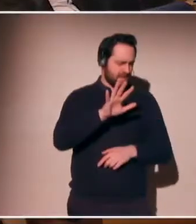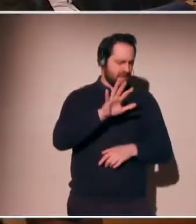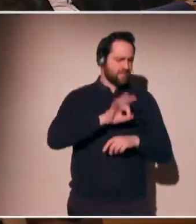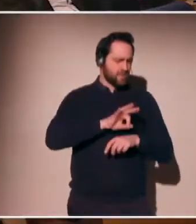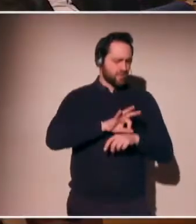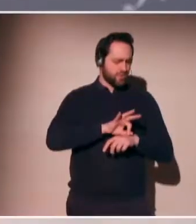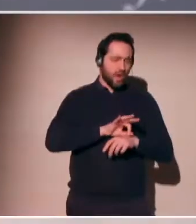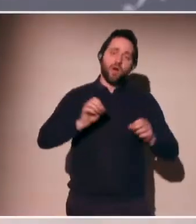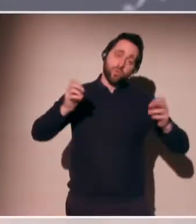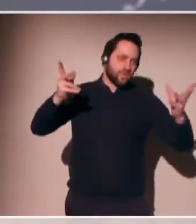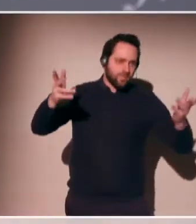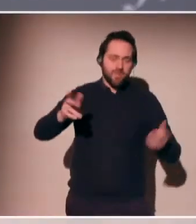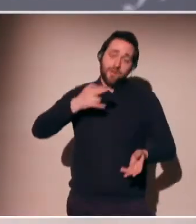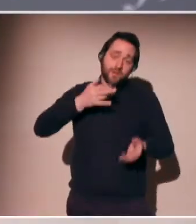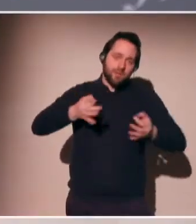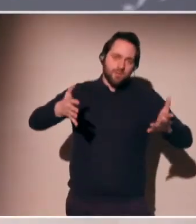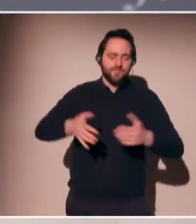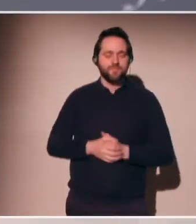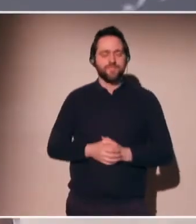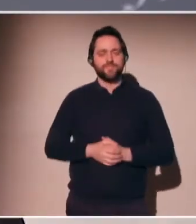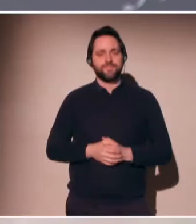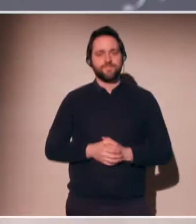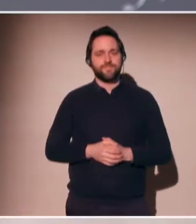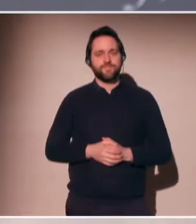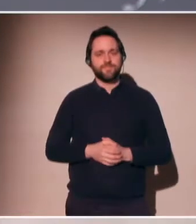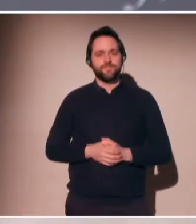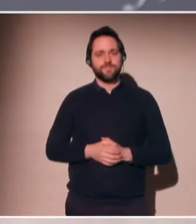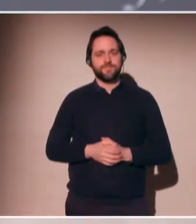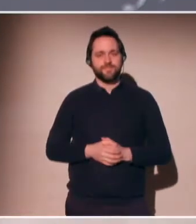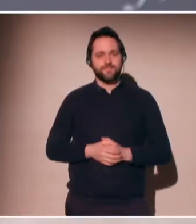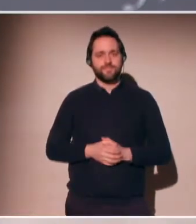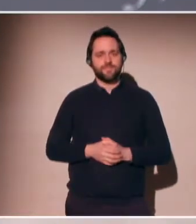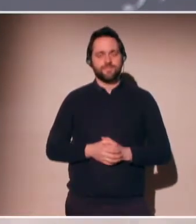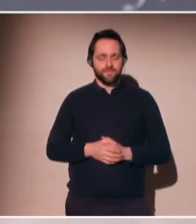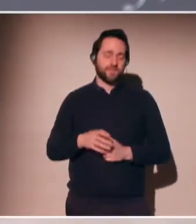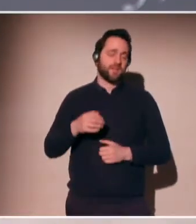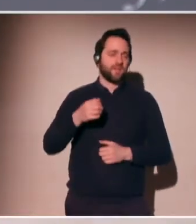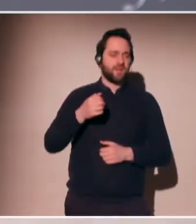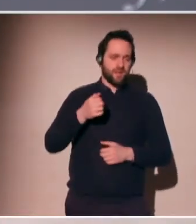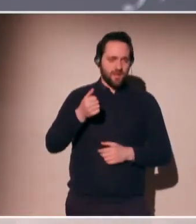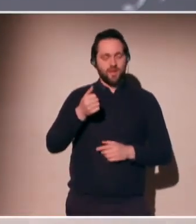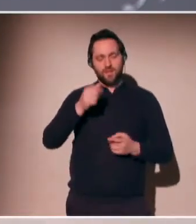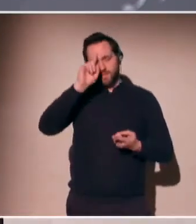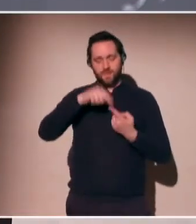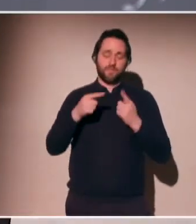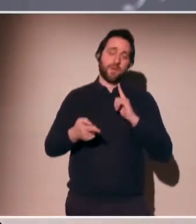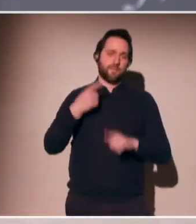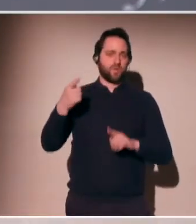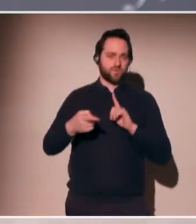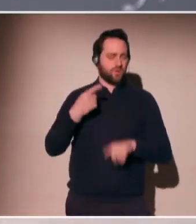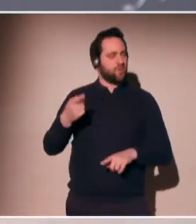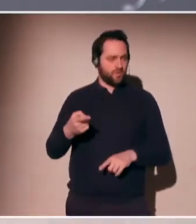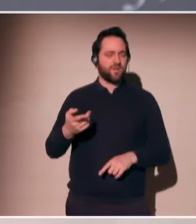on a le temps, c'est formidable. Un point sur lequel, qui a déjà été évoqué, mais qui semble vraiment important, vous parliez des barrières tout à l'heure, c'est